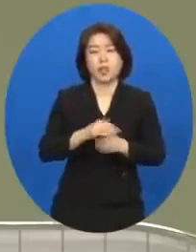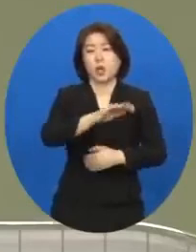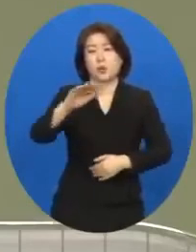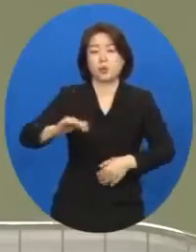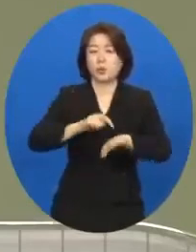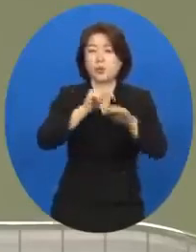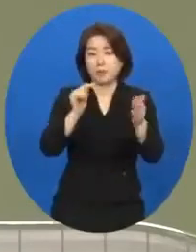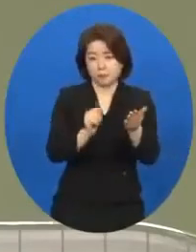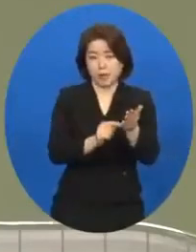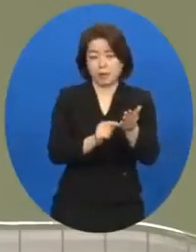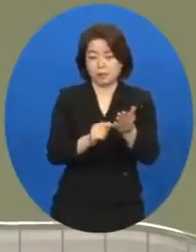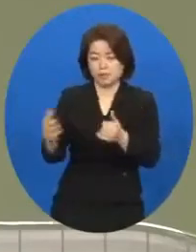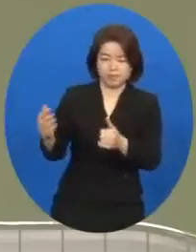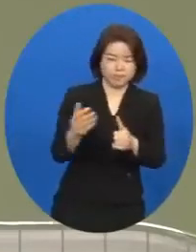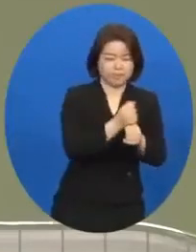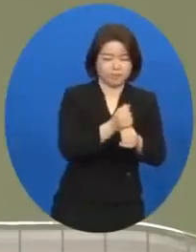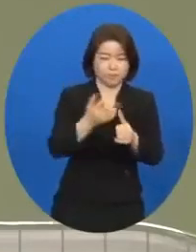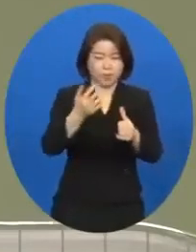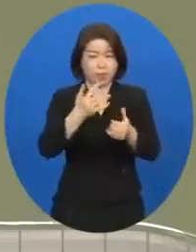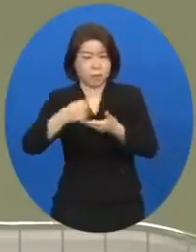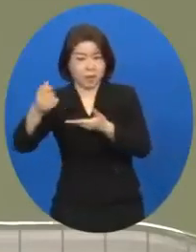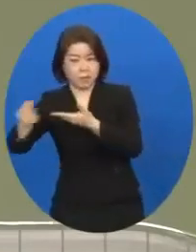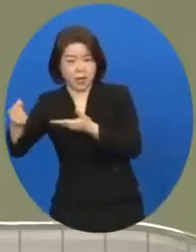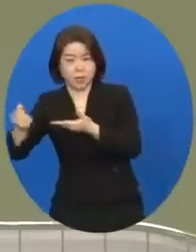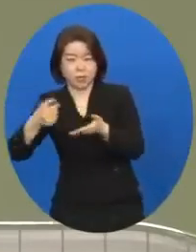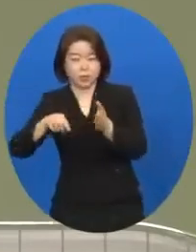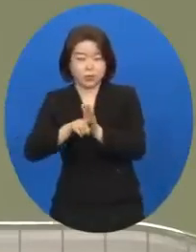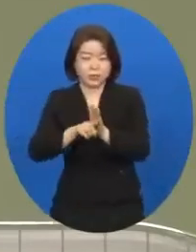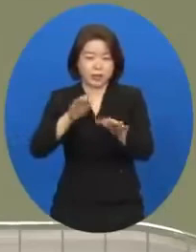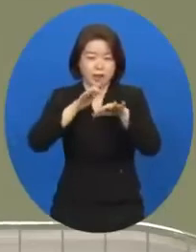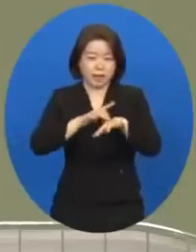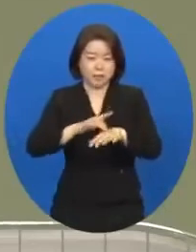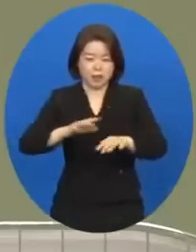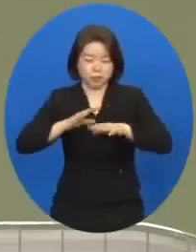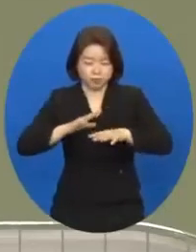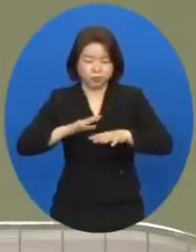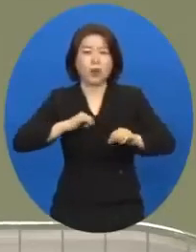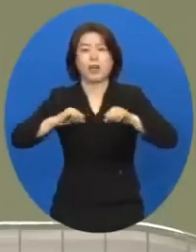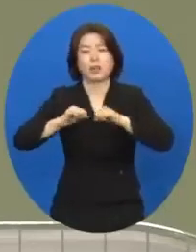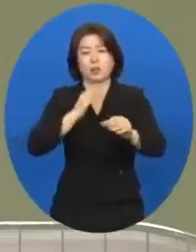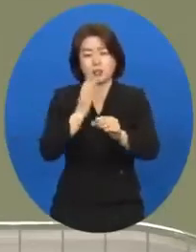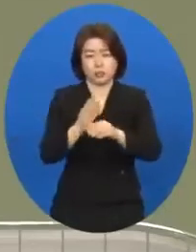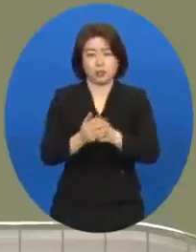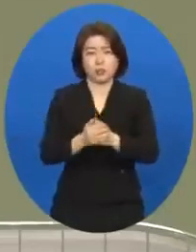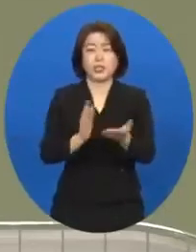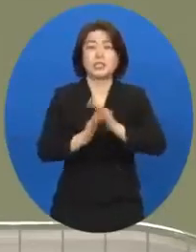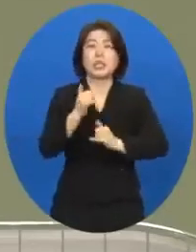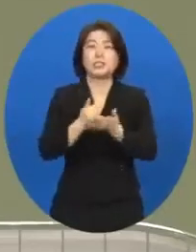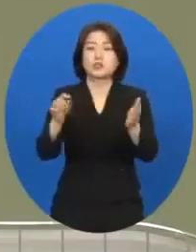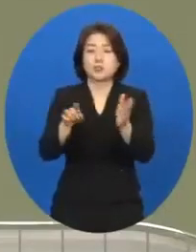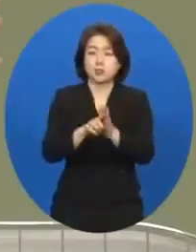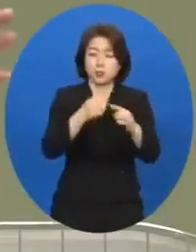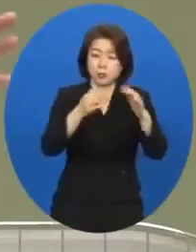우리의 마음을 사로잡으려고 악마가 무섭게 역사하고 있어요. 예수를 믿고 교회는